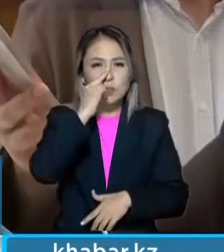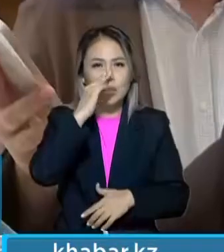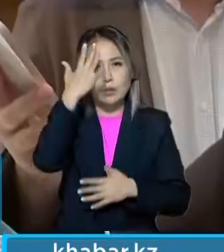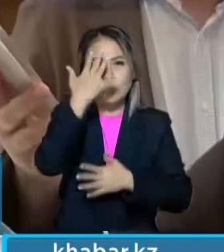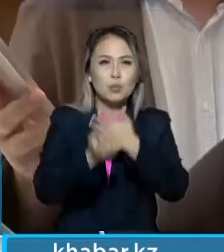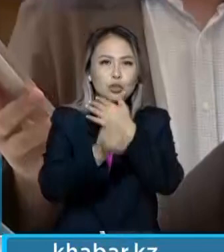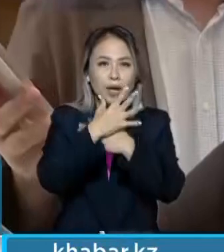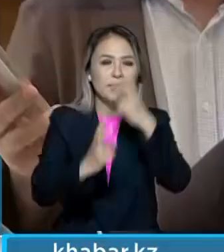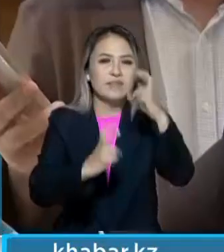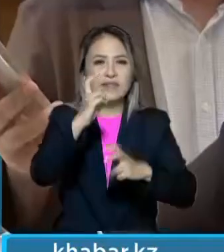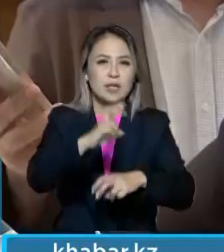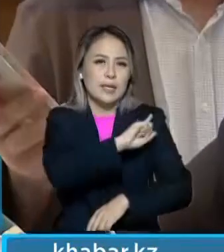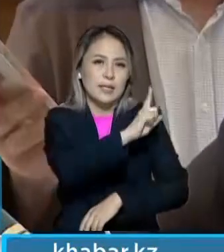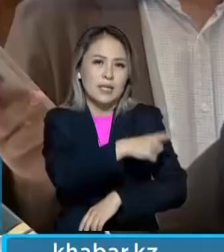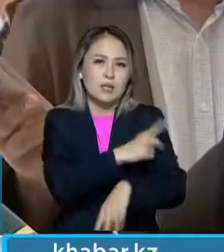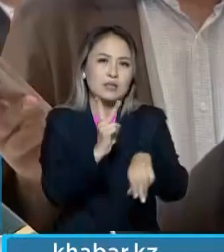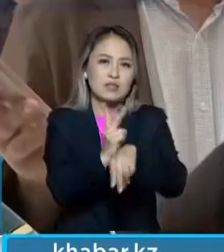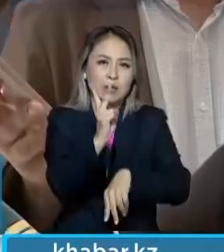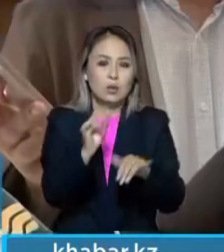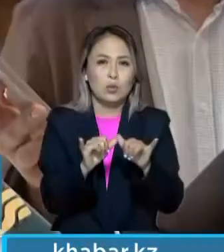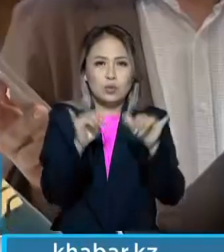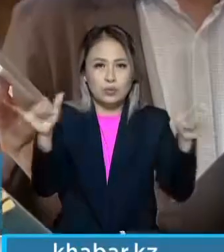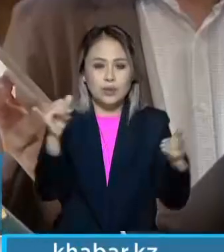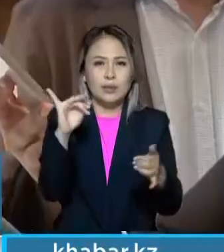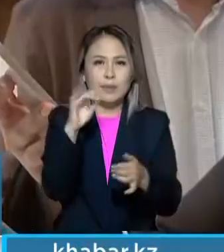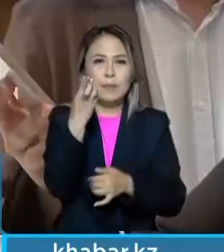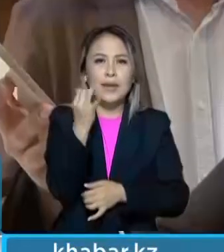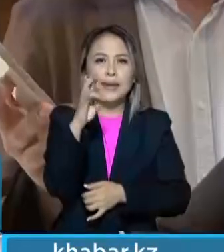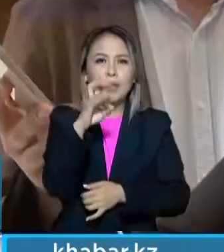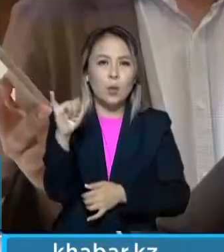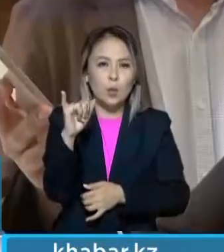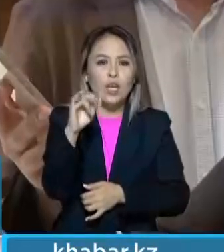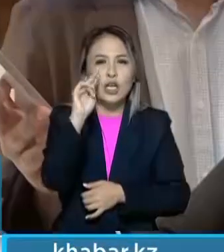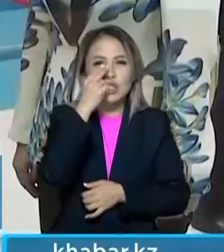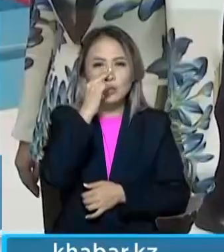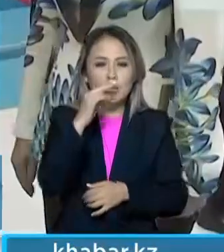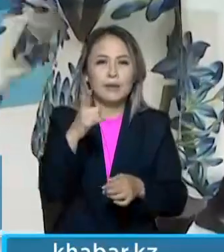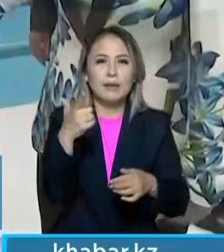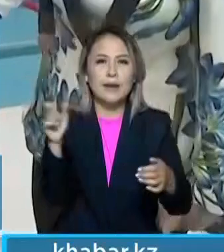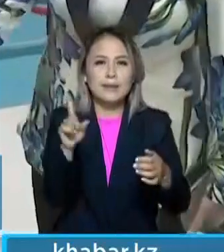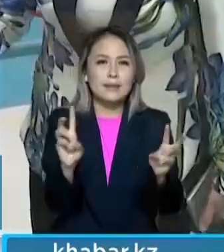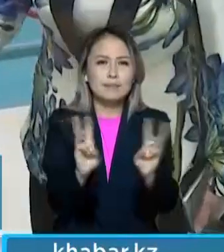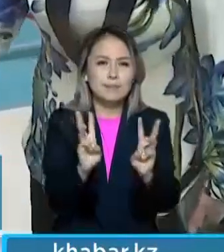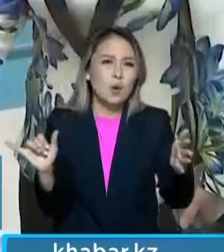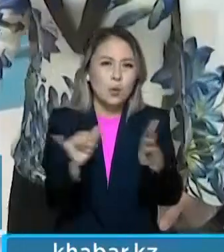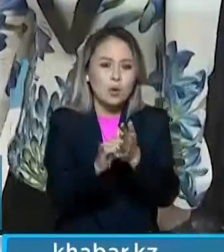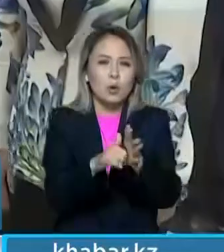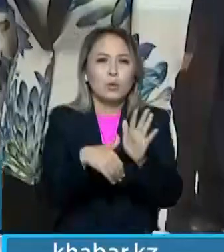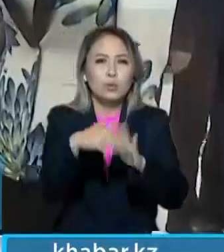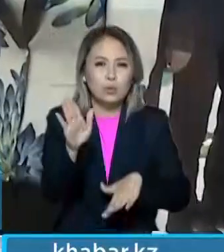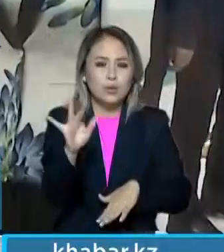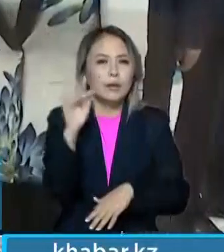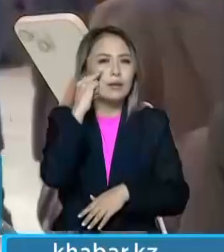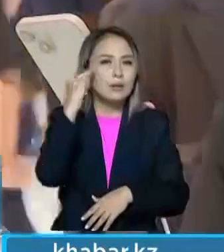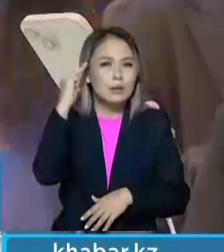өндеу заводының қуаттылығын 2 есе кеңейту және Бейнеу-Бозой Шымкент газ құбырының қуаттылығын кеңейту,